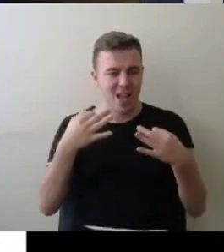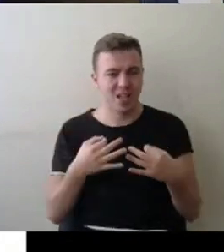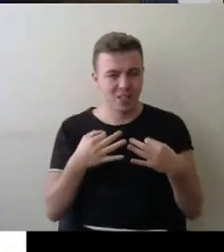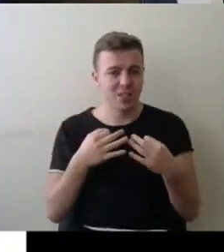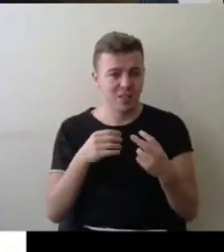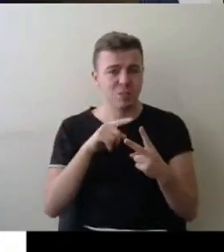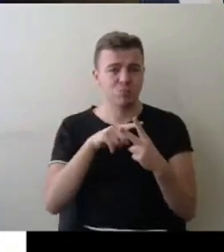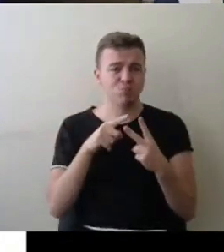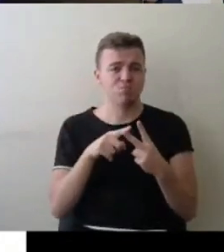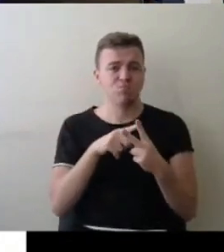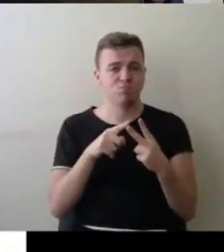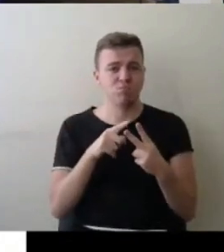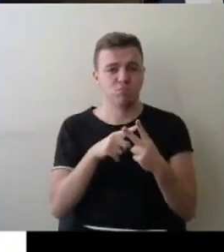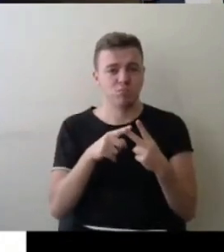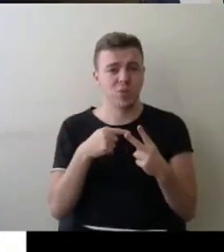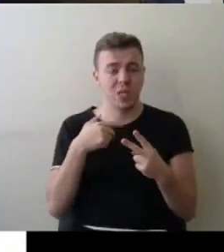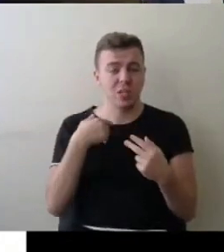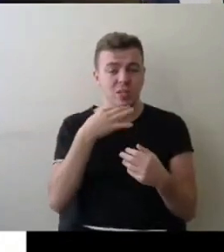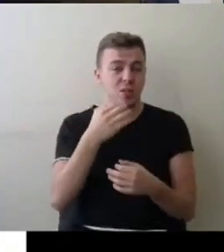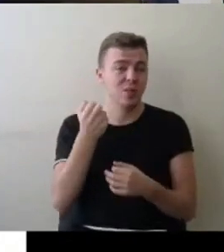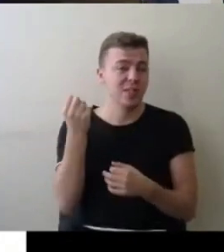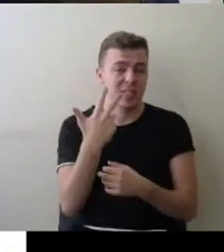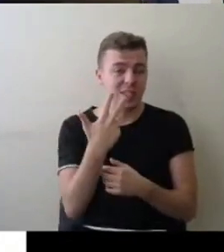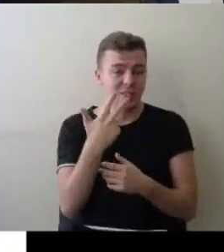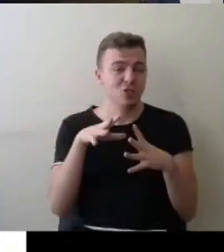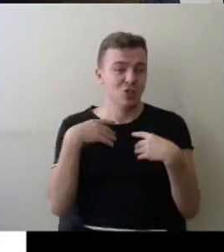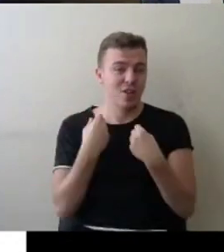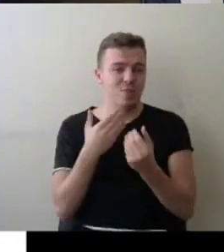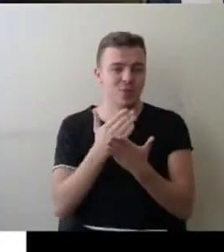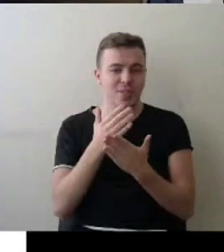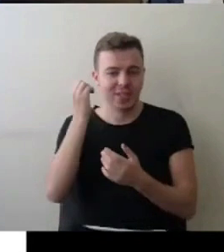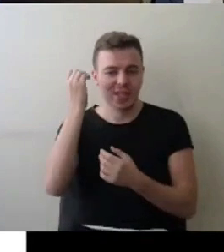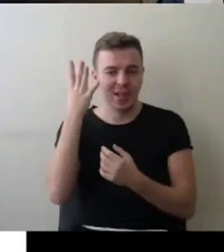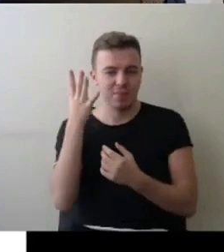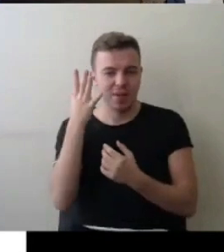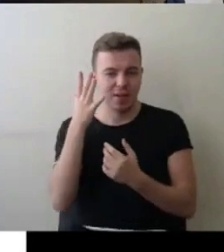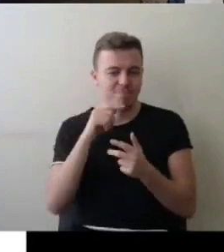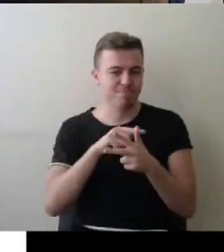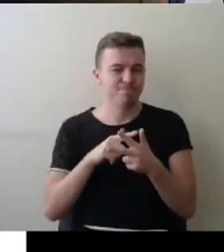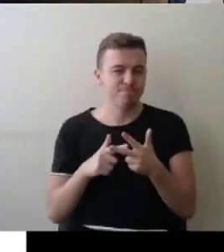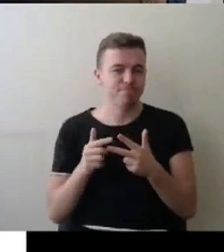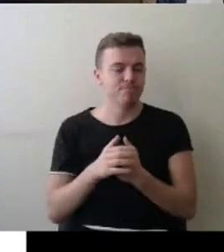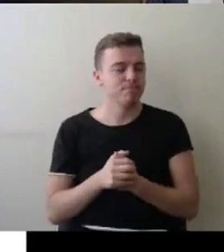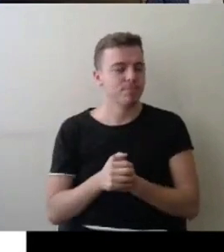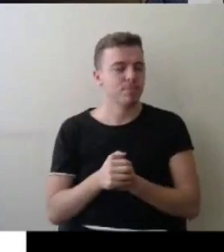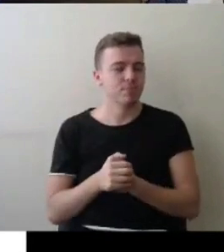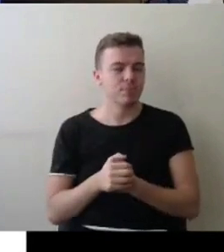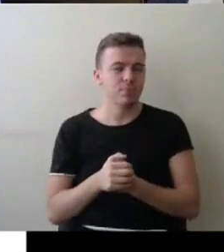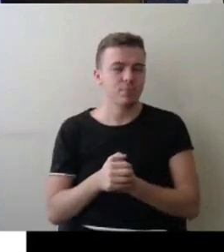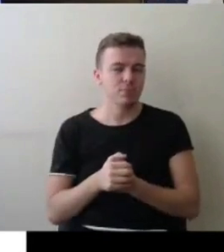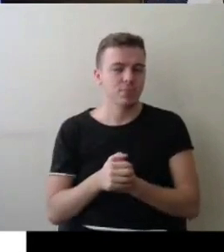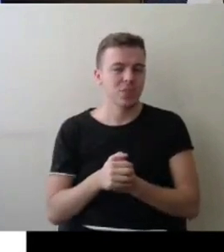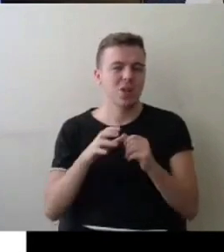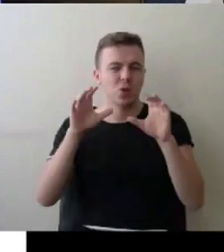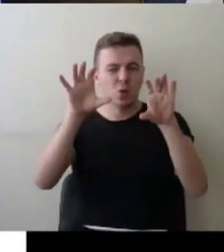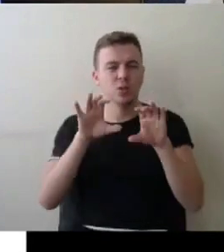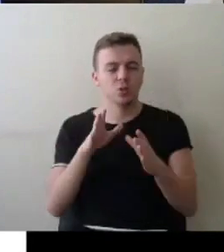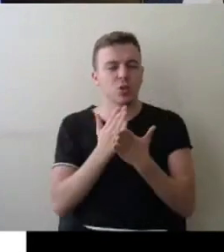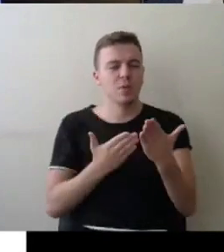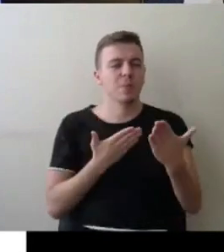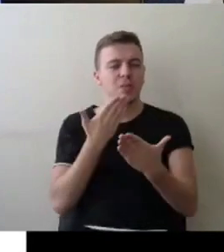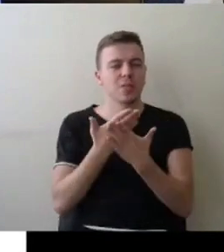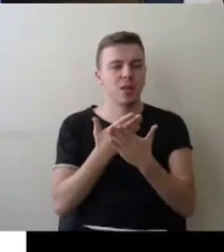netgi trys, kaip minėjau, reiškia, tie šeimos sampratos momentai. Konstitucija pristato šeimą kaip tam tikrą